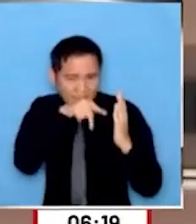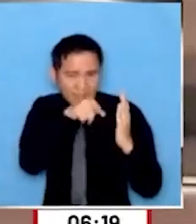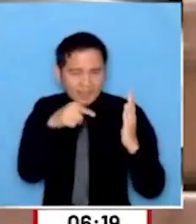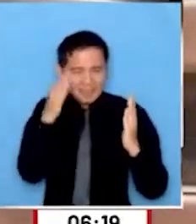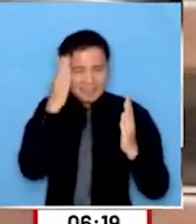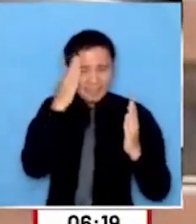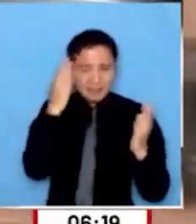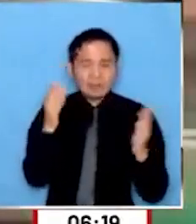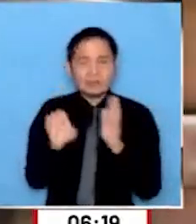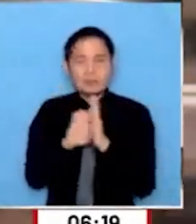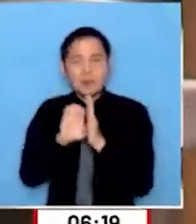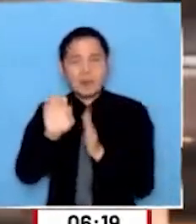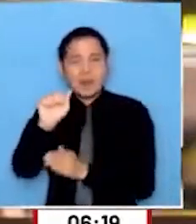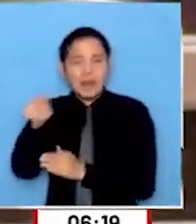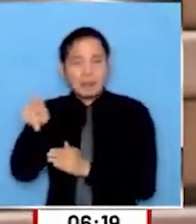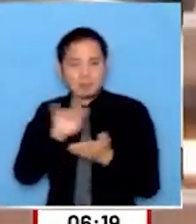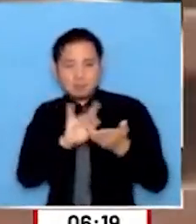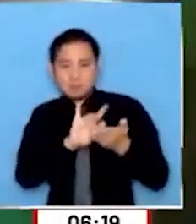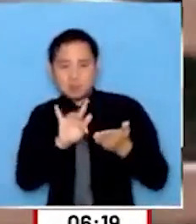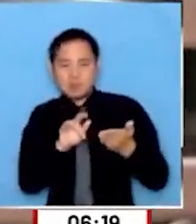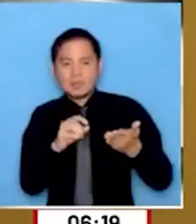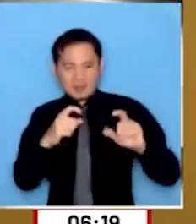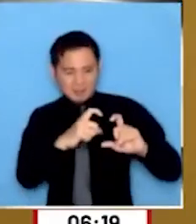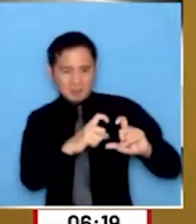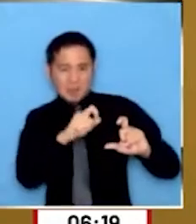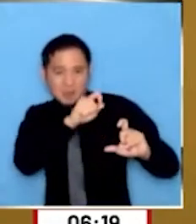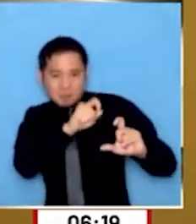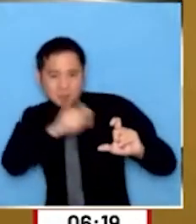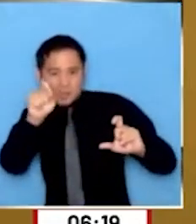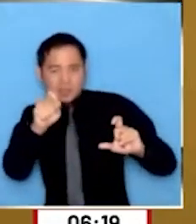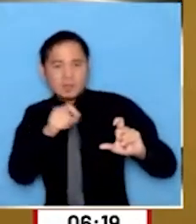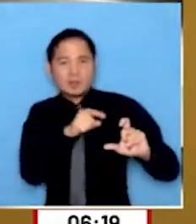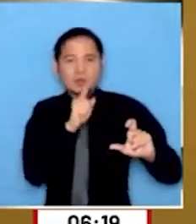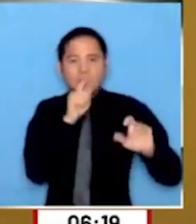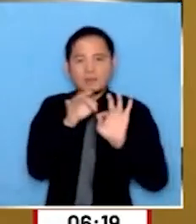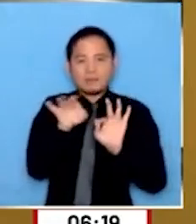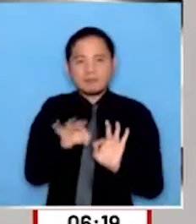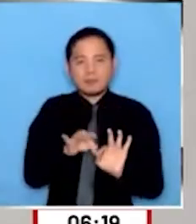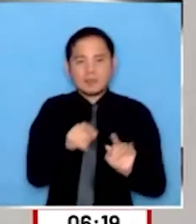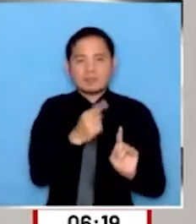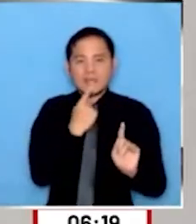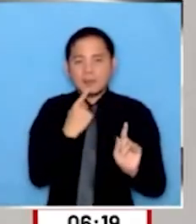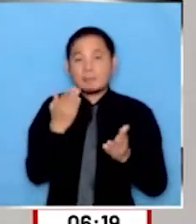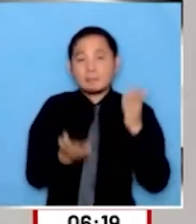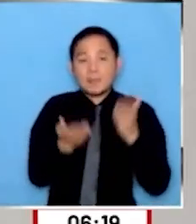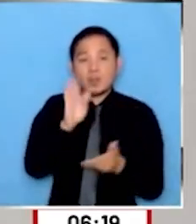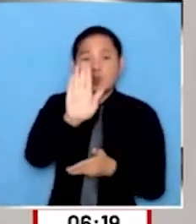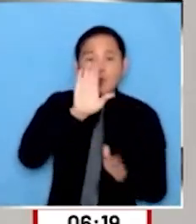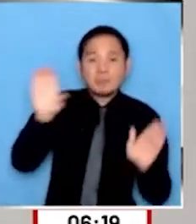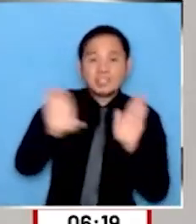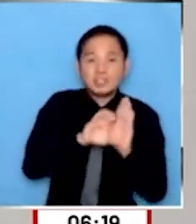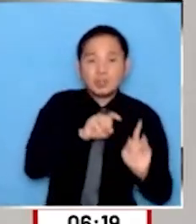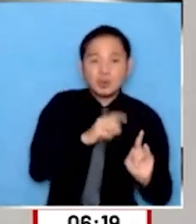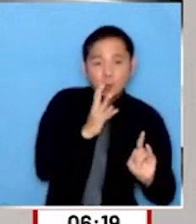apps, you're literally giving permission to the app developer to own yung photos mo or content mo. We have to be careful